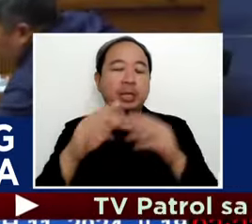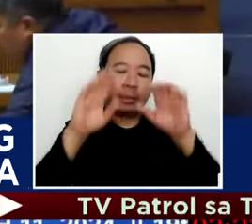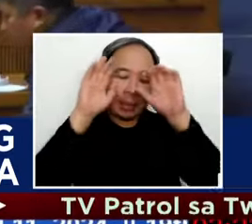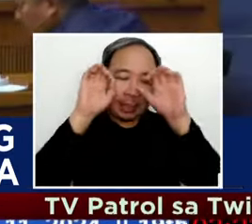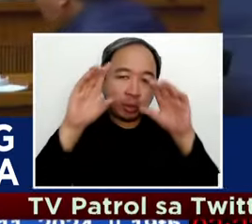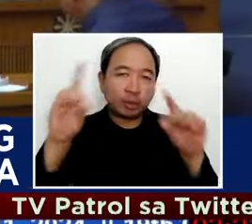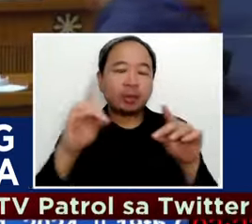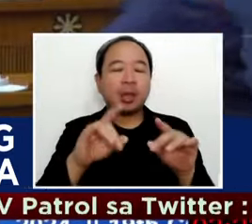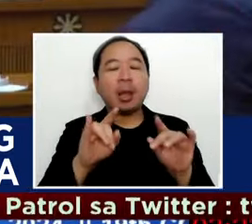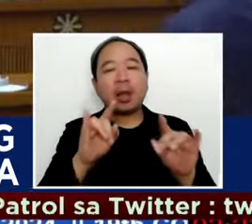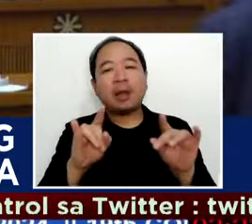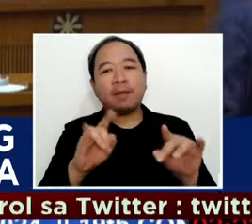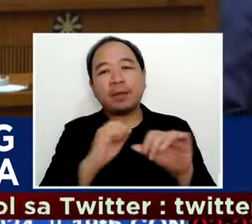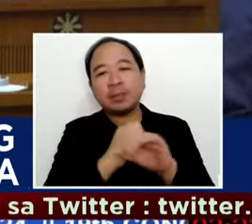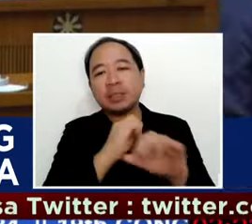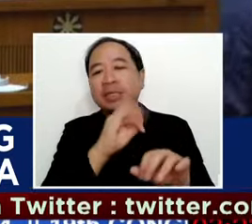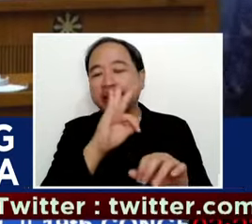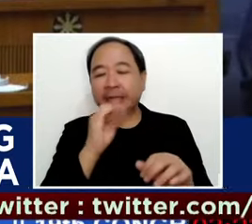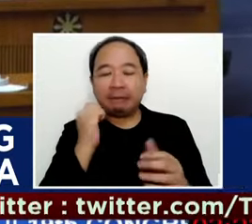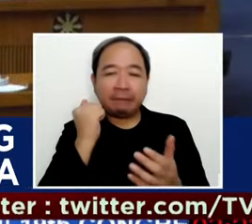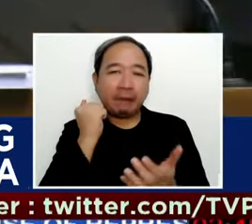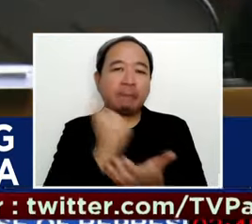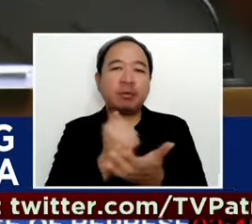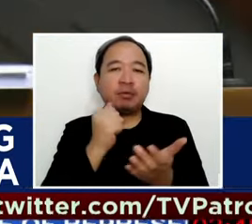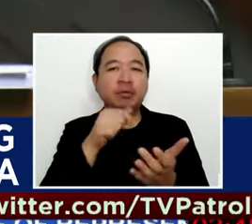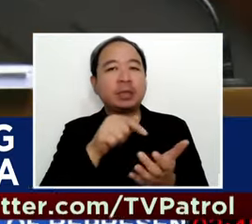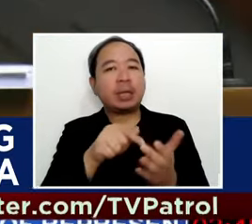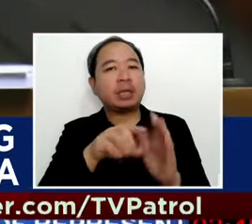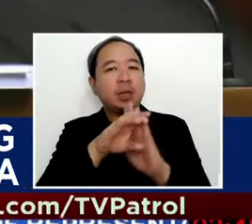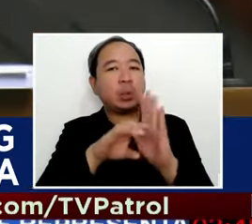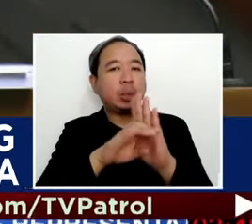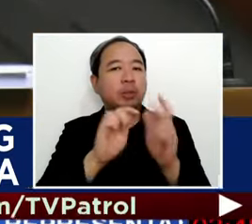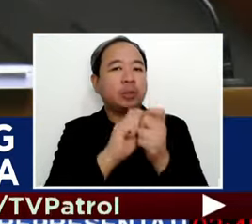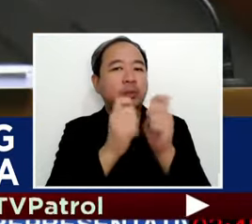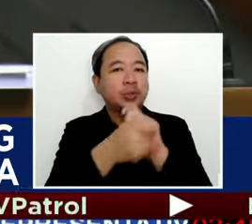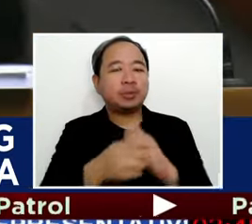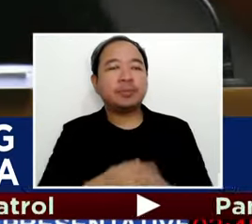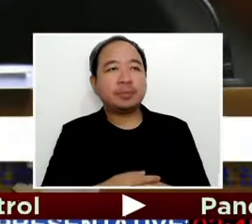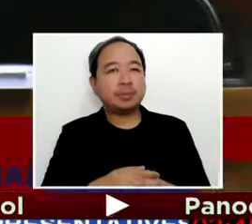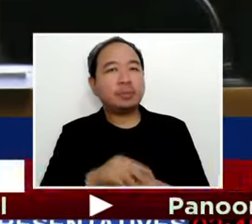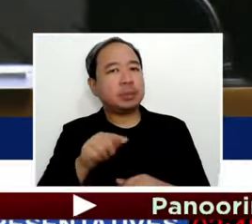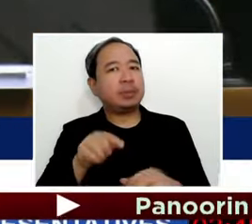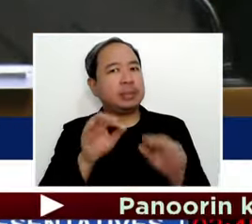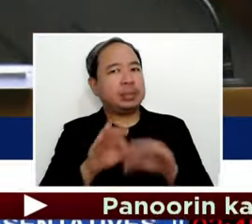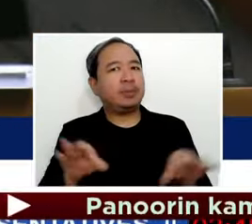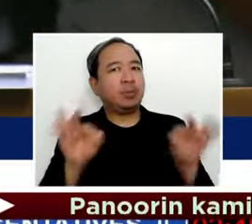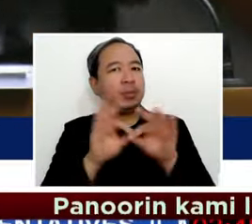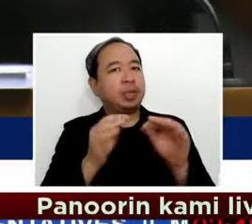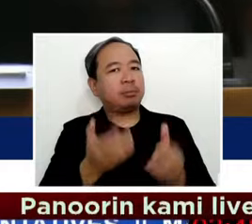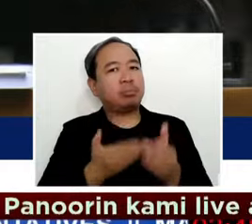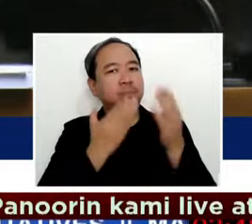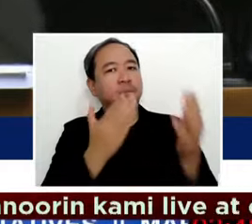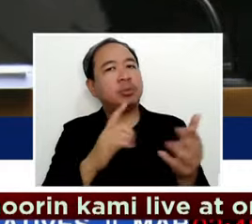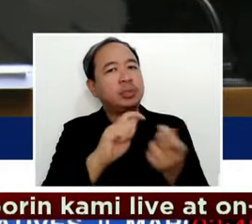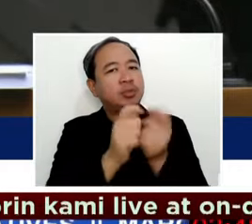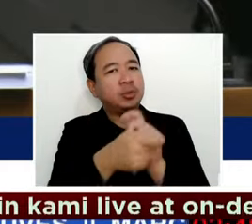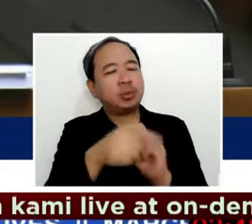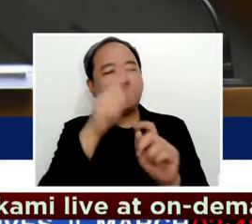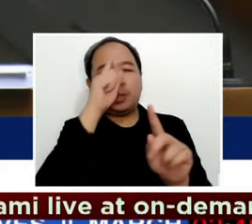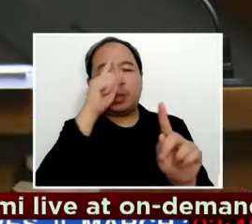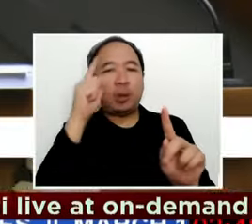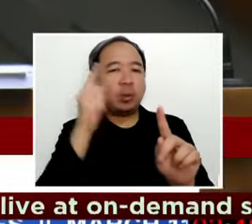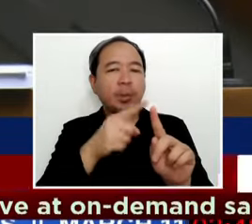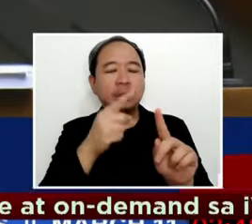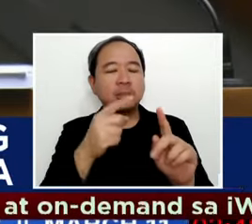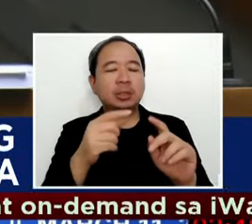resolution ng both houses number 7 o panukalang economic cha-cha. This crucial proposed amendment aims to break